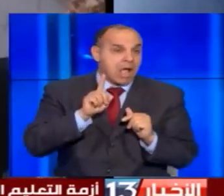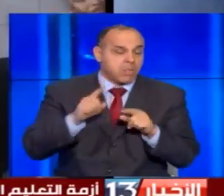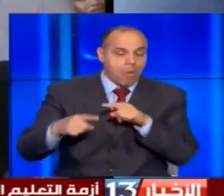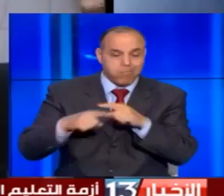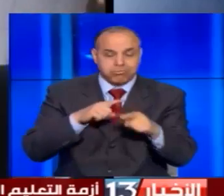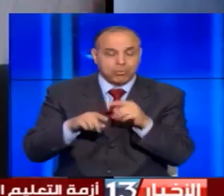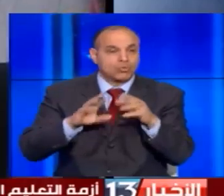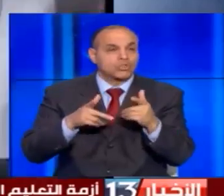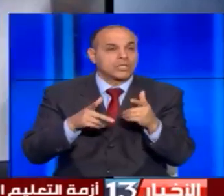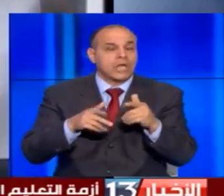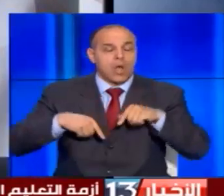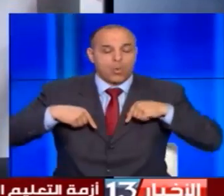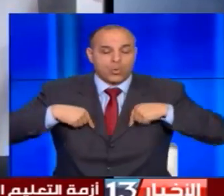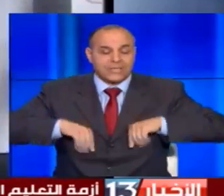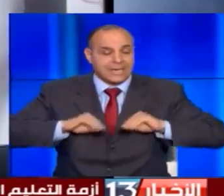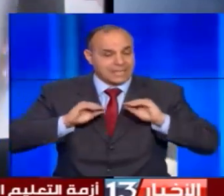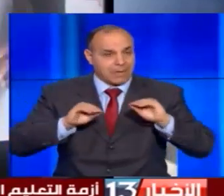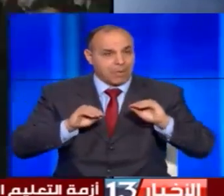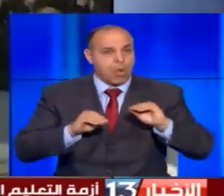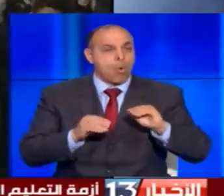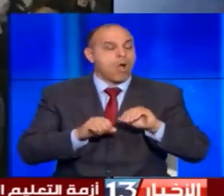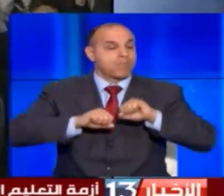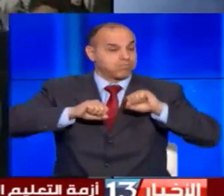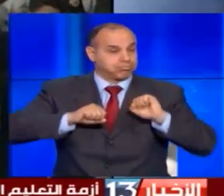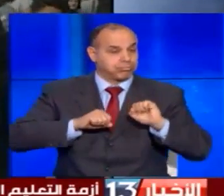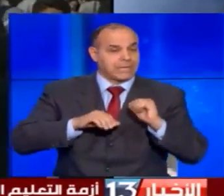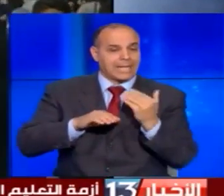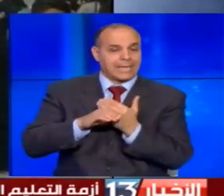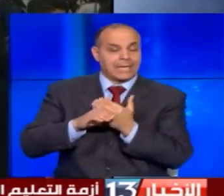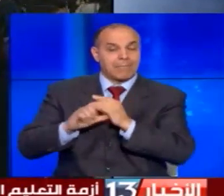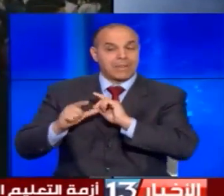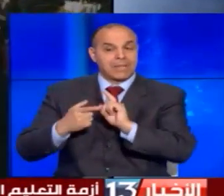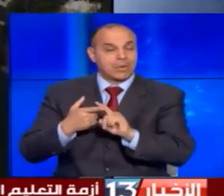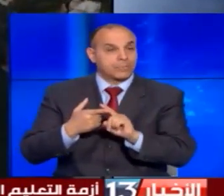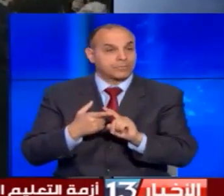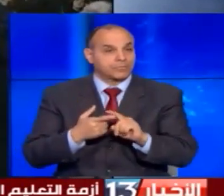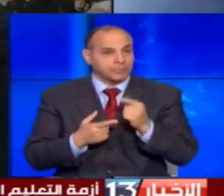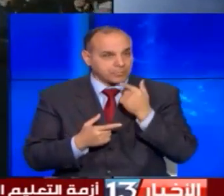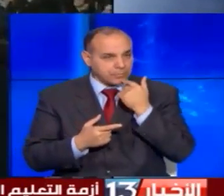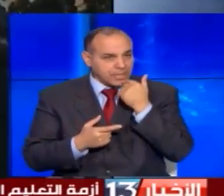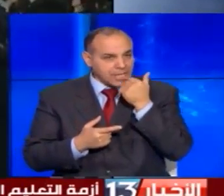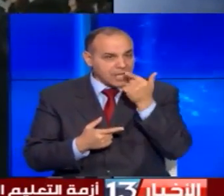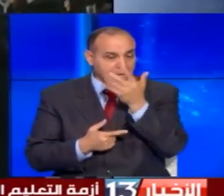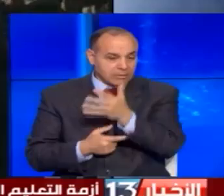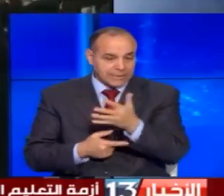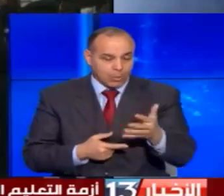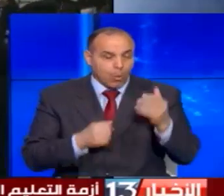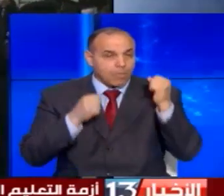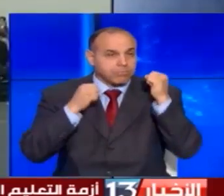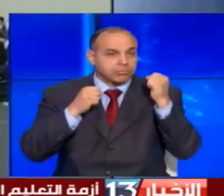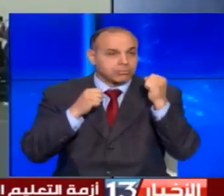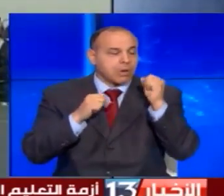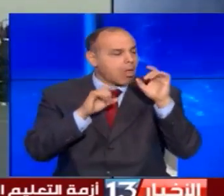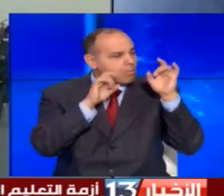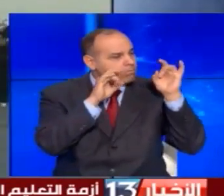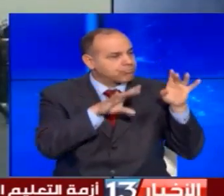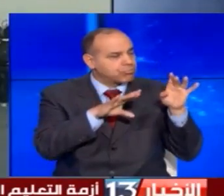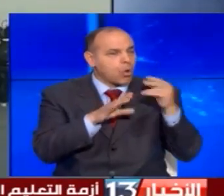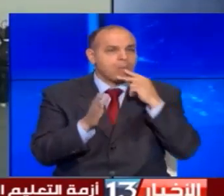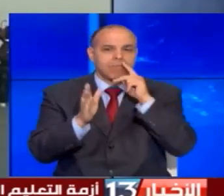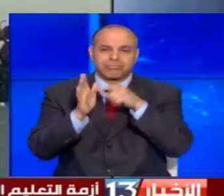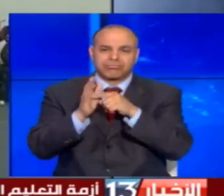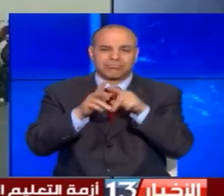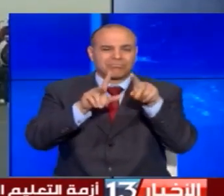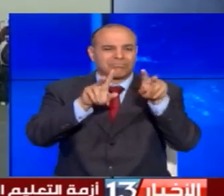الخلاف القائم بين وزارة التربية والجامعة العامة للتعليم الثانوي. وعبر التلاميذ المحتجون عن رفضهم لقرار